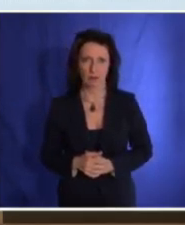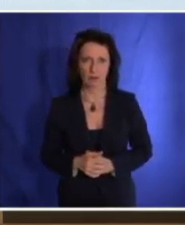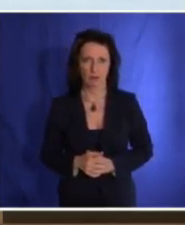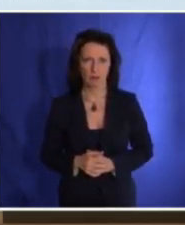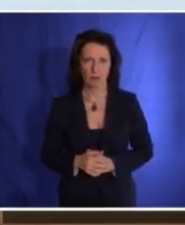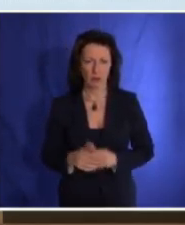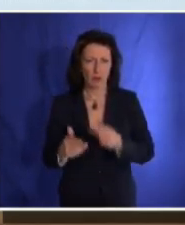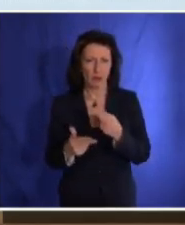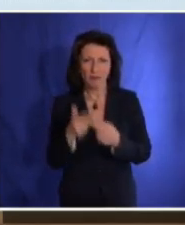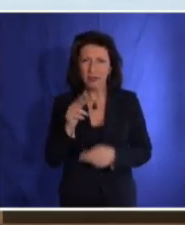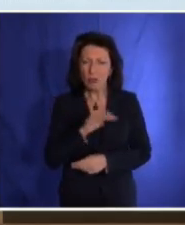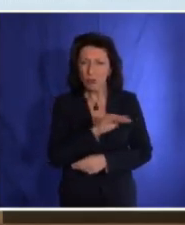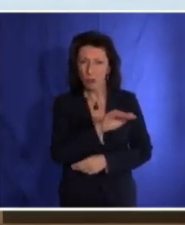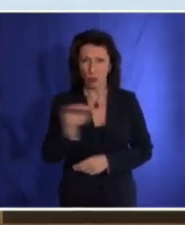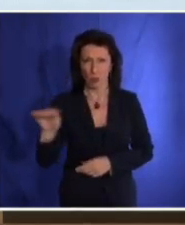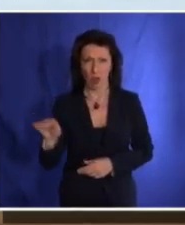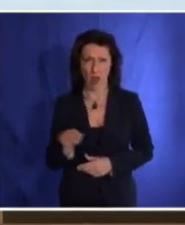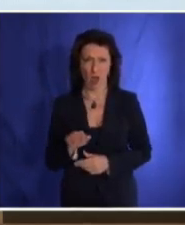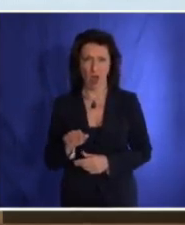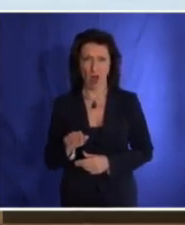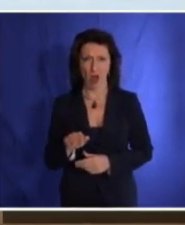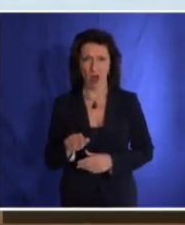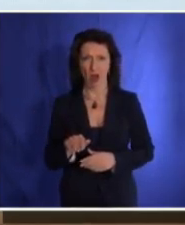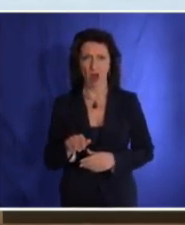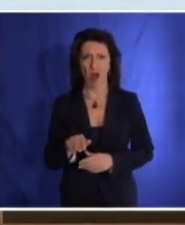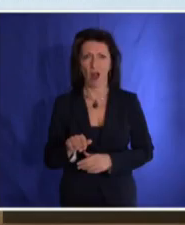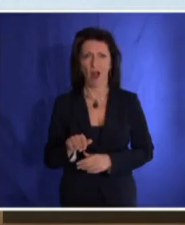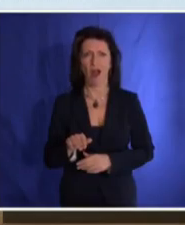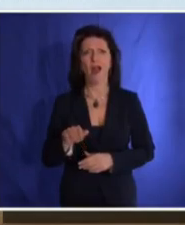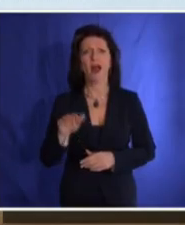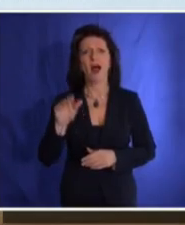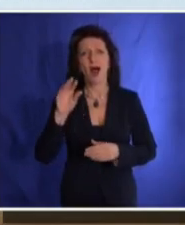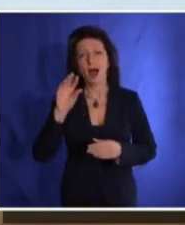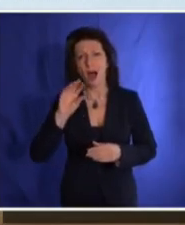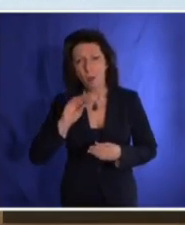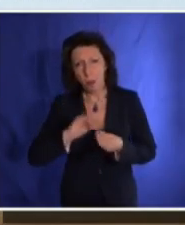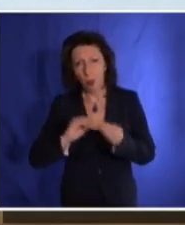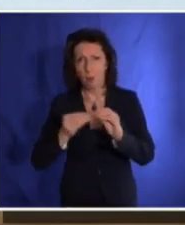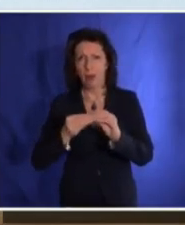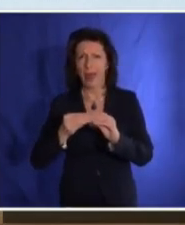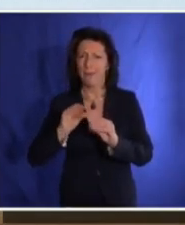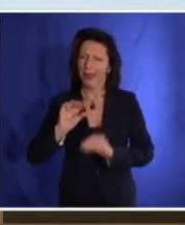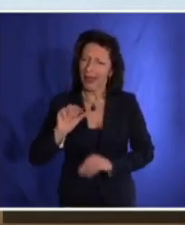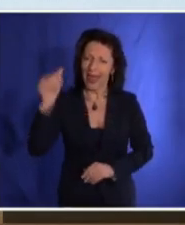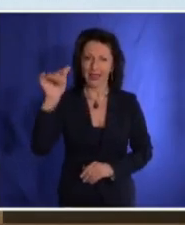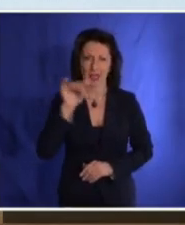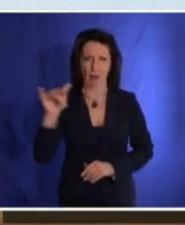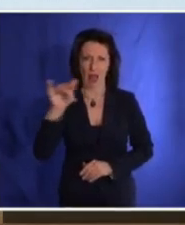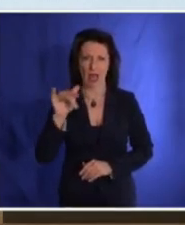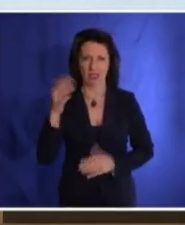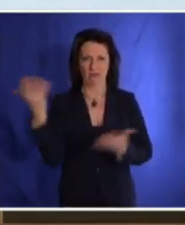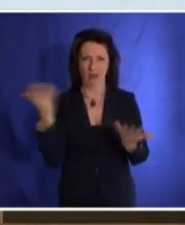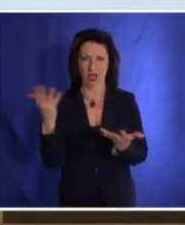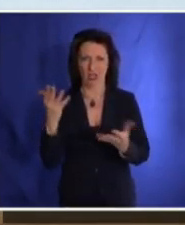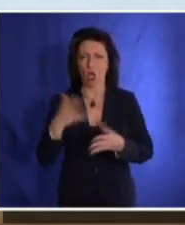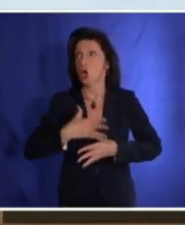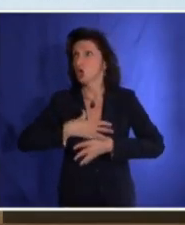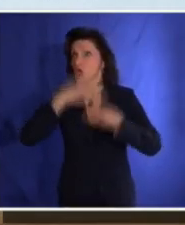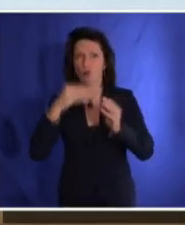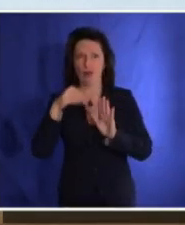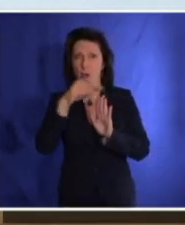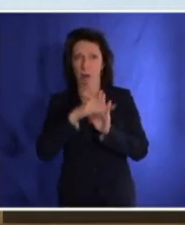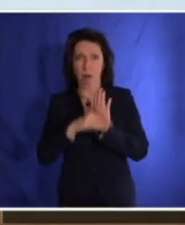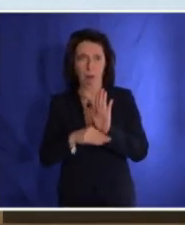fast überall steht ein Problem an erster Stelle. Die maßlose Überregulierung und die